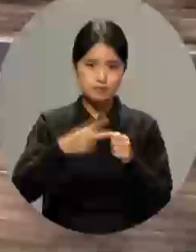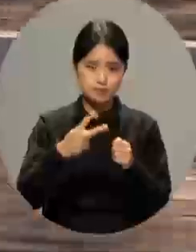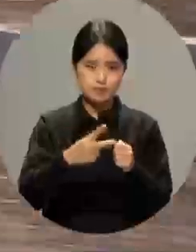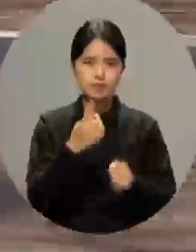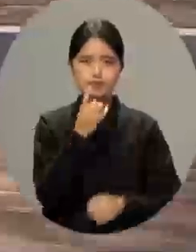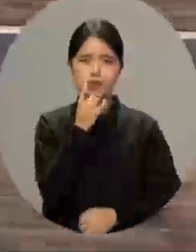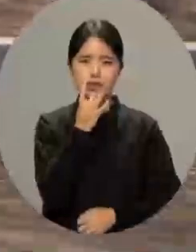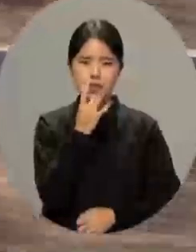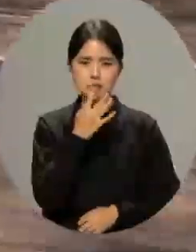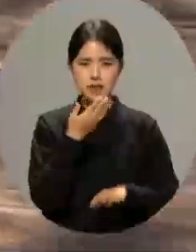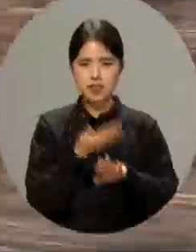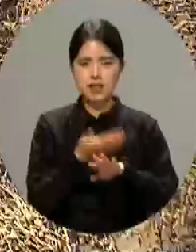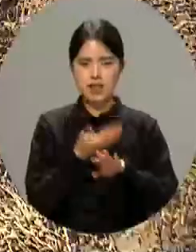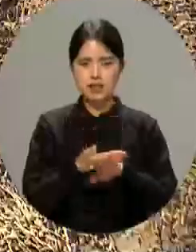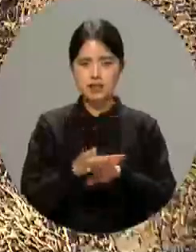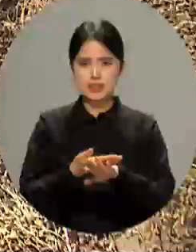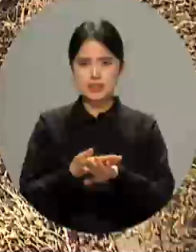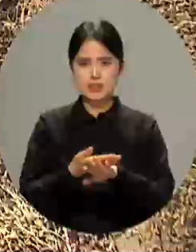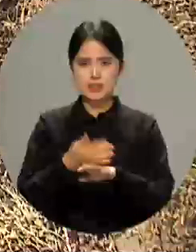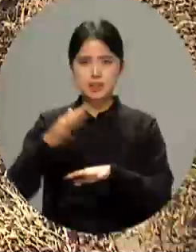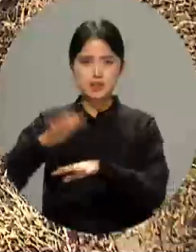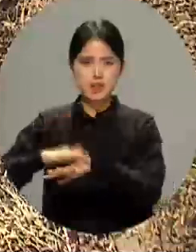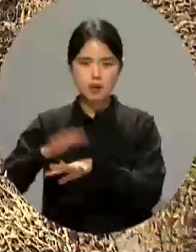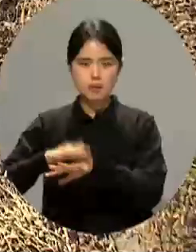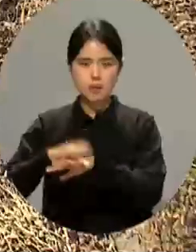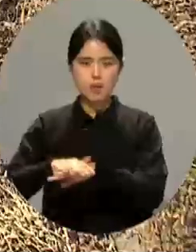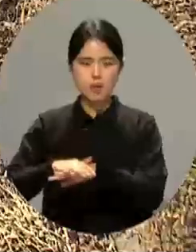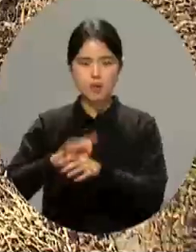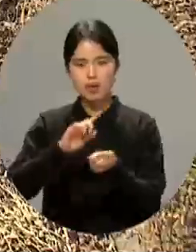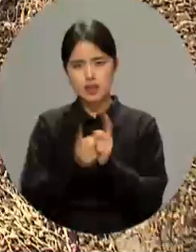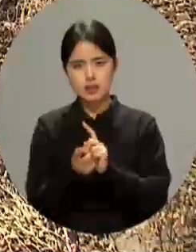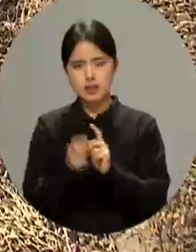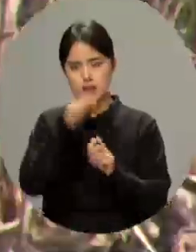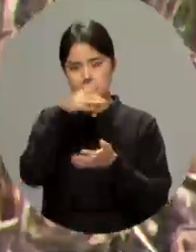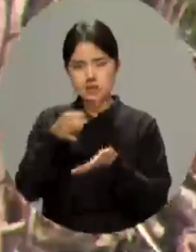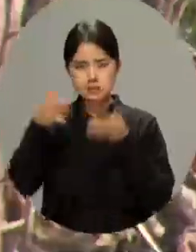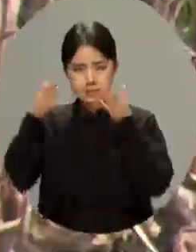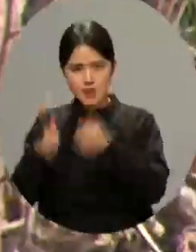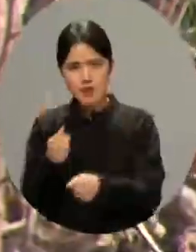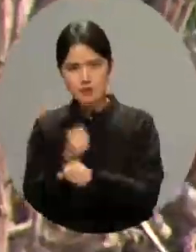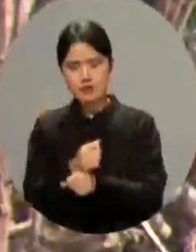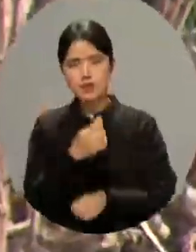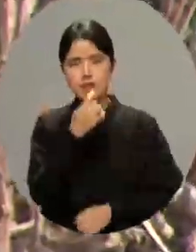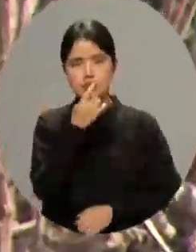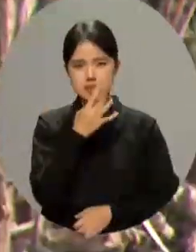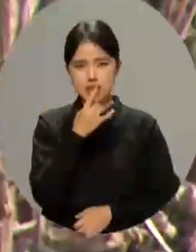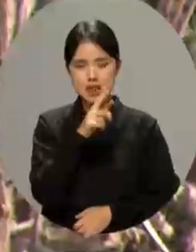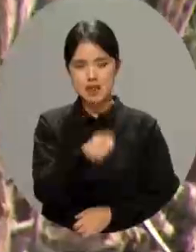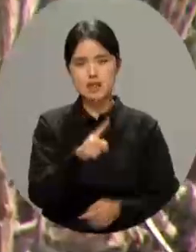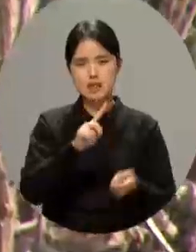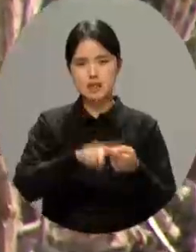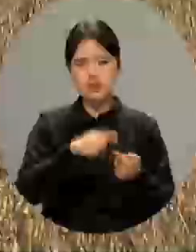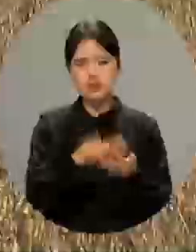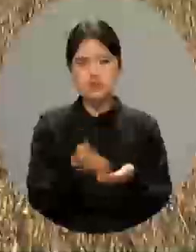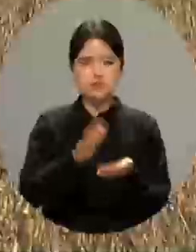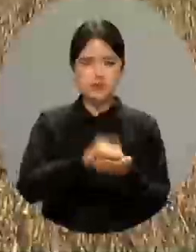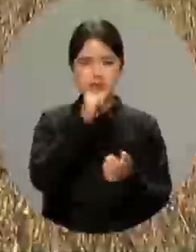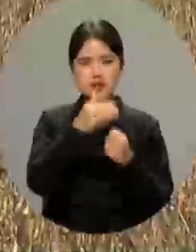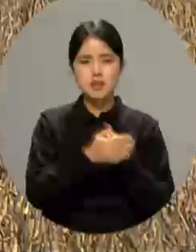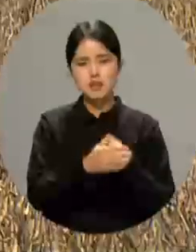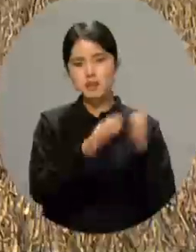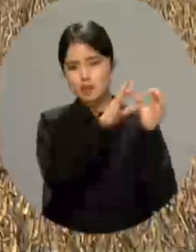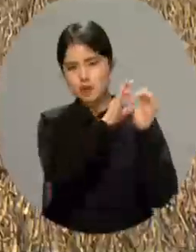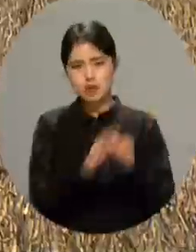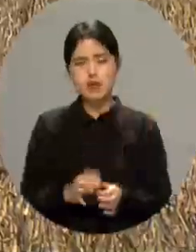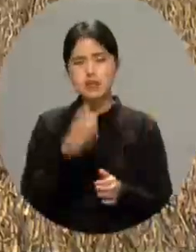쌀을 타작물로 대체하는 쪽에 예산을 몰아주는 등 정부가 쌀산업 재편 의지를 보이고 있어 장기적으로 쌀